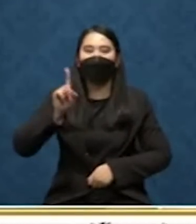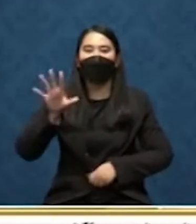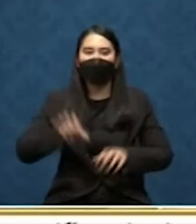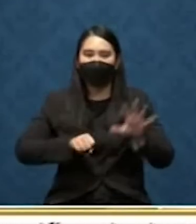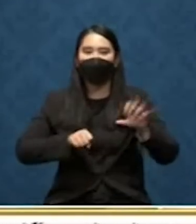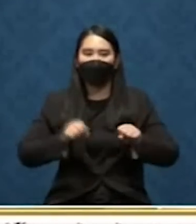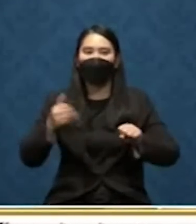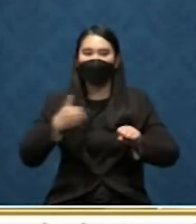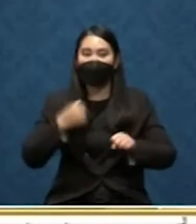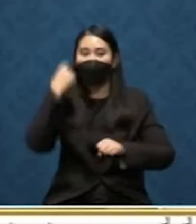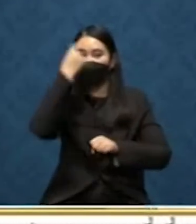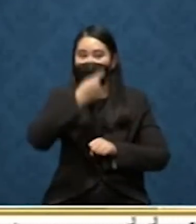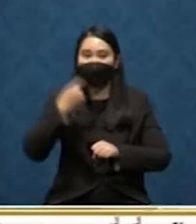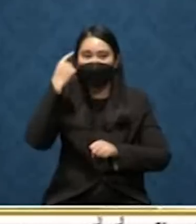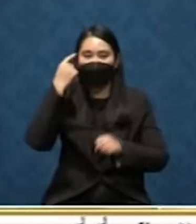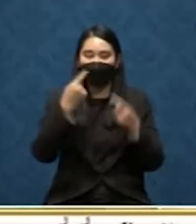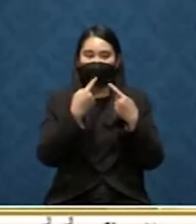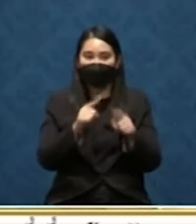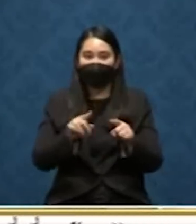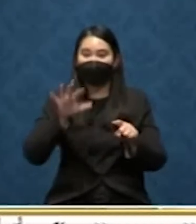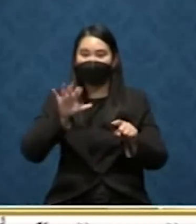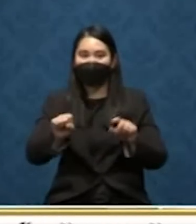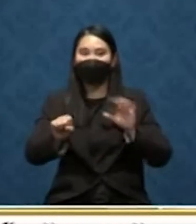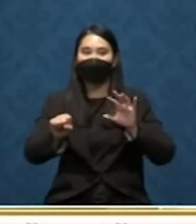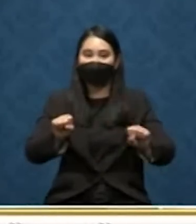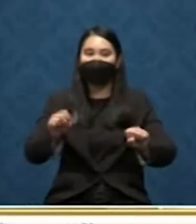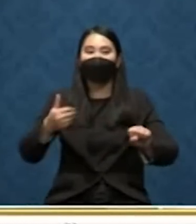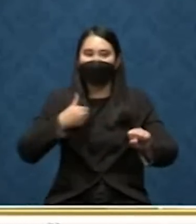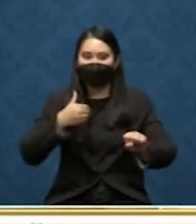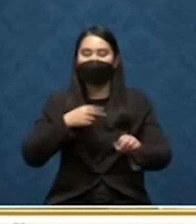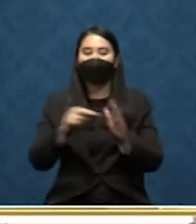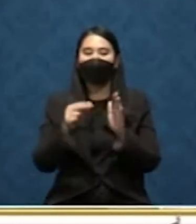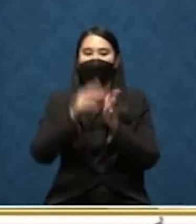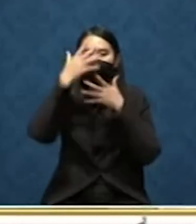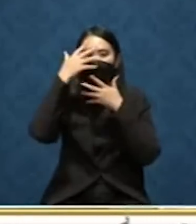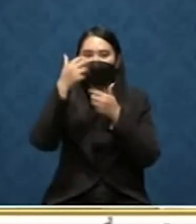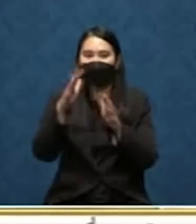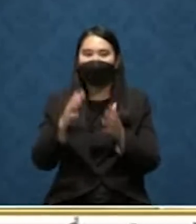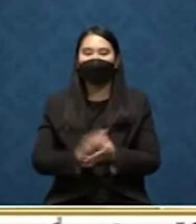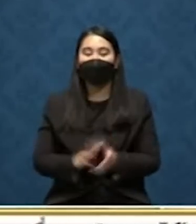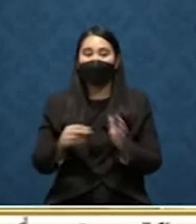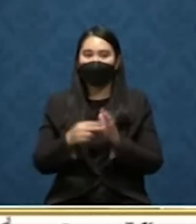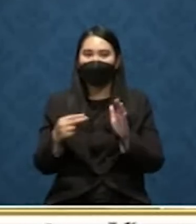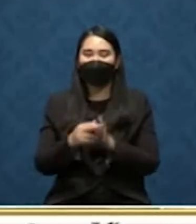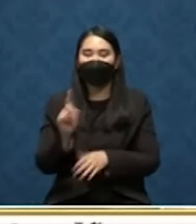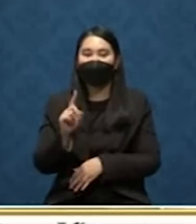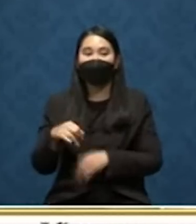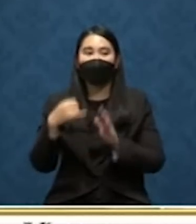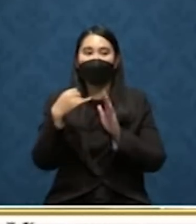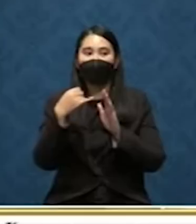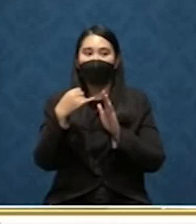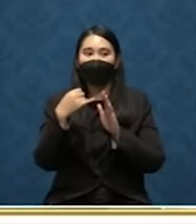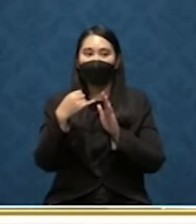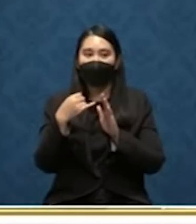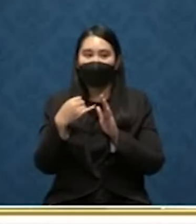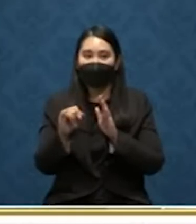่นใครที่เห็นต่าง ก็ไปลกวาดลางให้หมด โดยไม่สนใจเลยว่าการโหนนั้นจะถูก